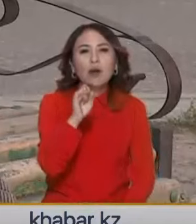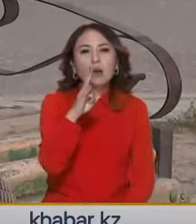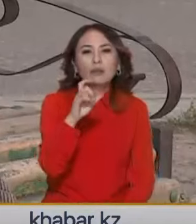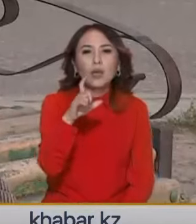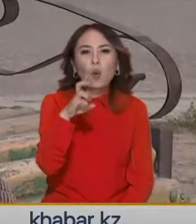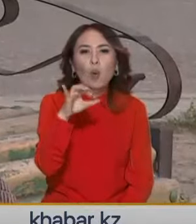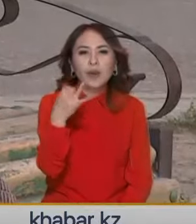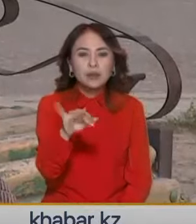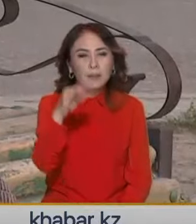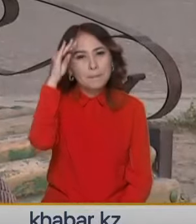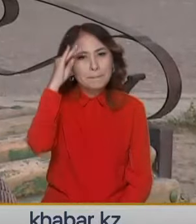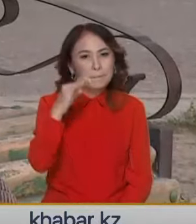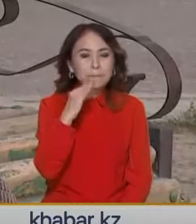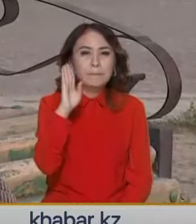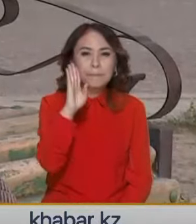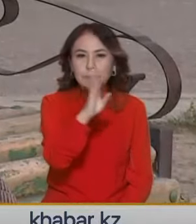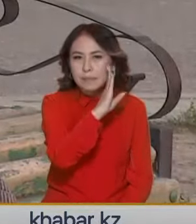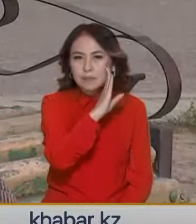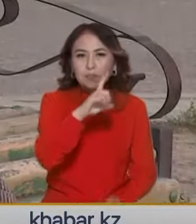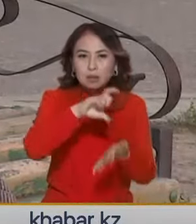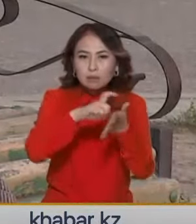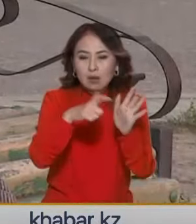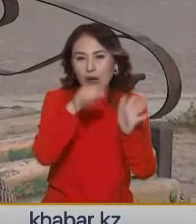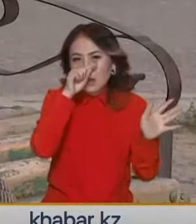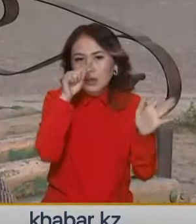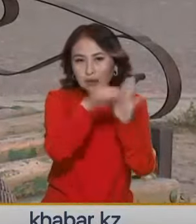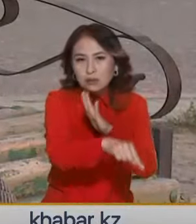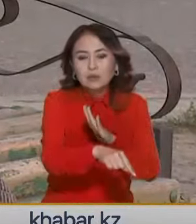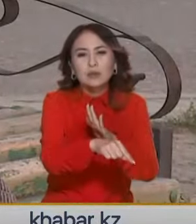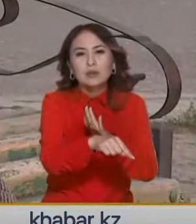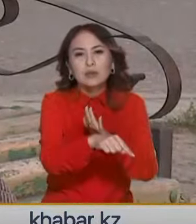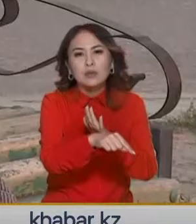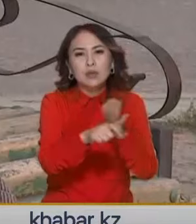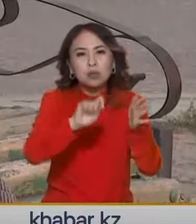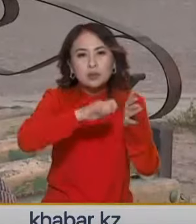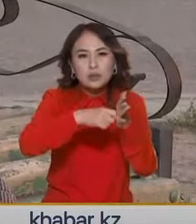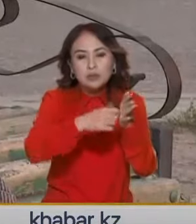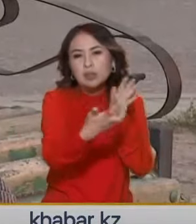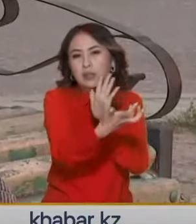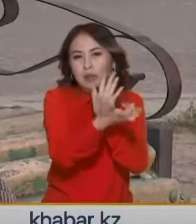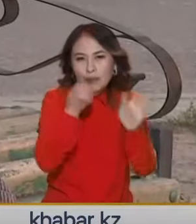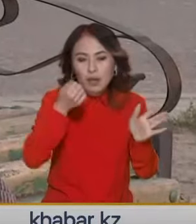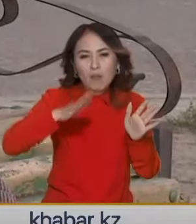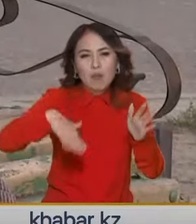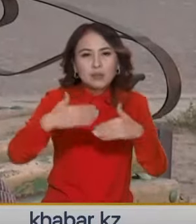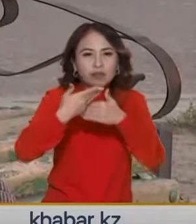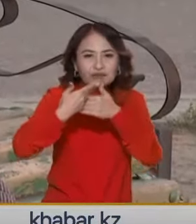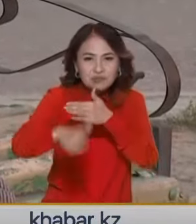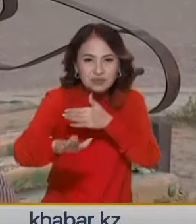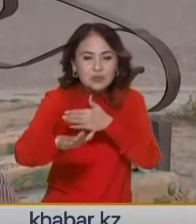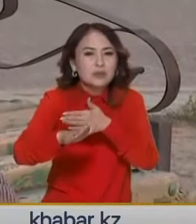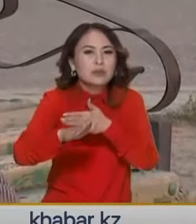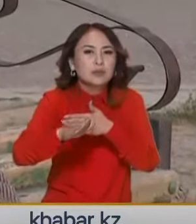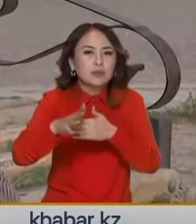ойынан папала мен маманың каунтасына кіріп, алуға кілтті алу керек, содан кейін есікті ашу керек.